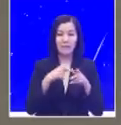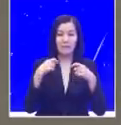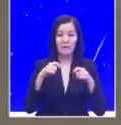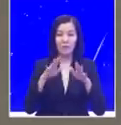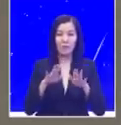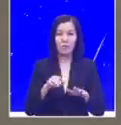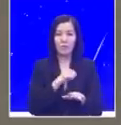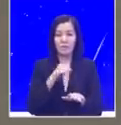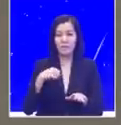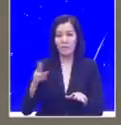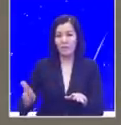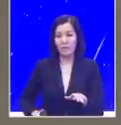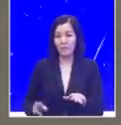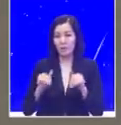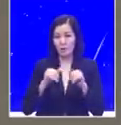орнының басшылары қарауға